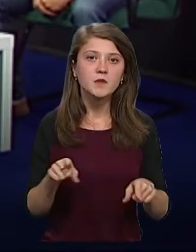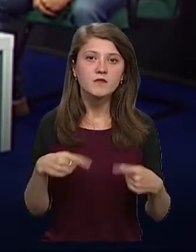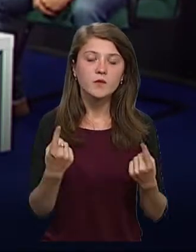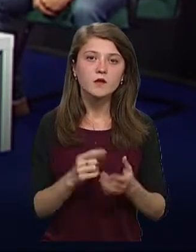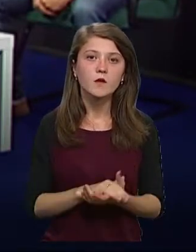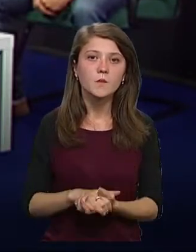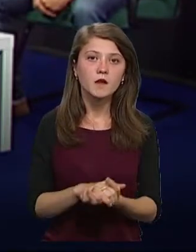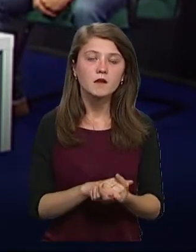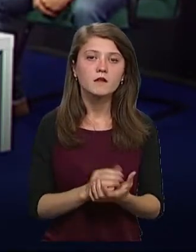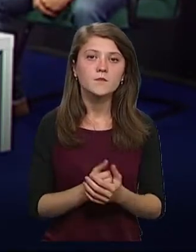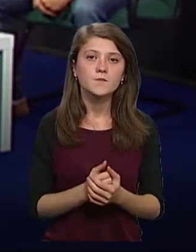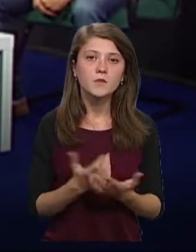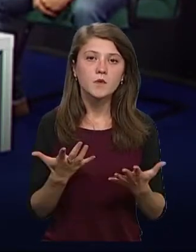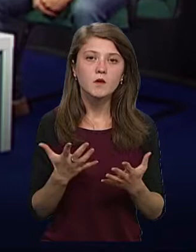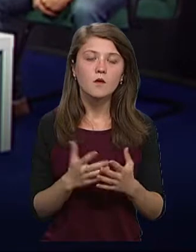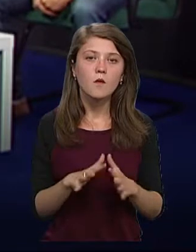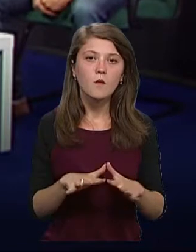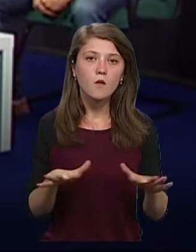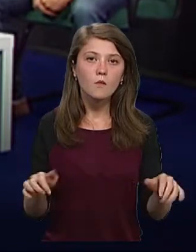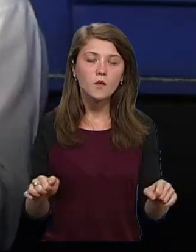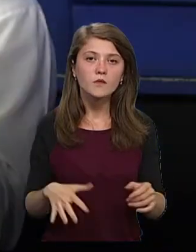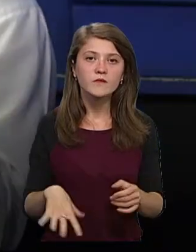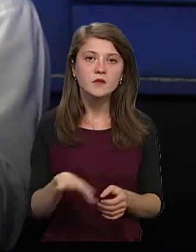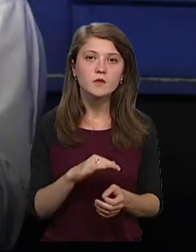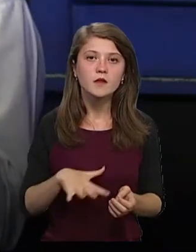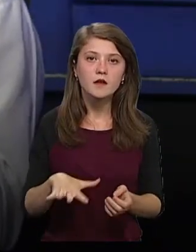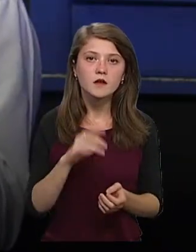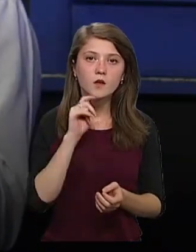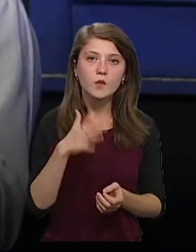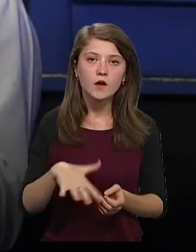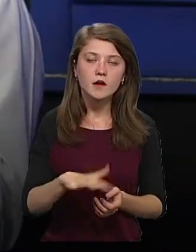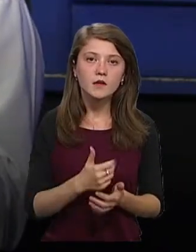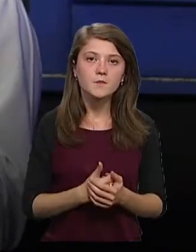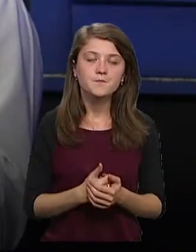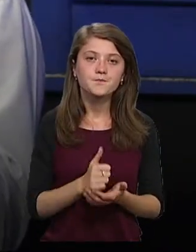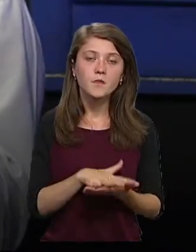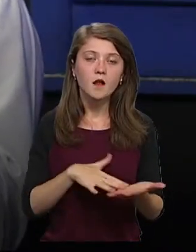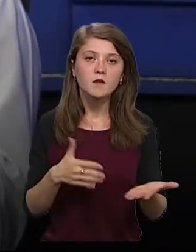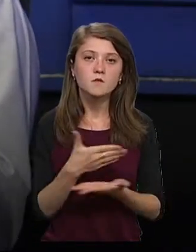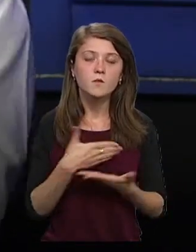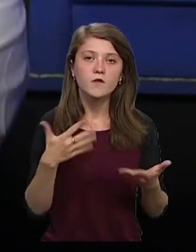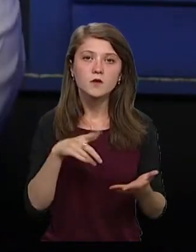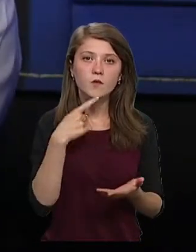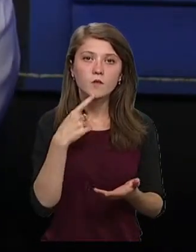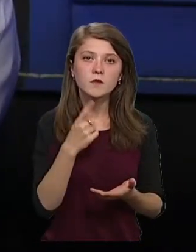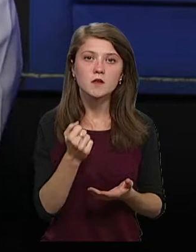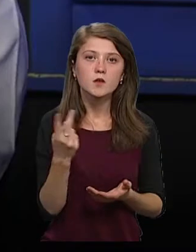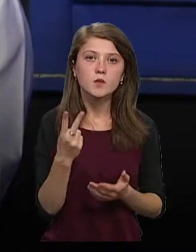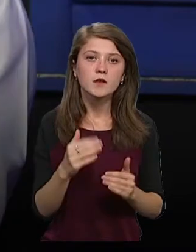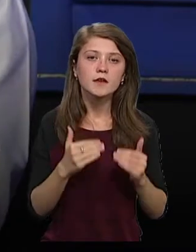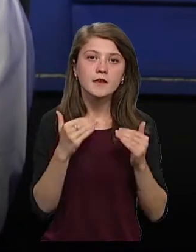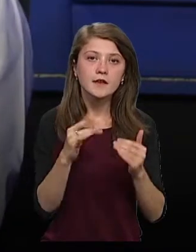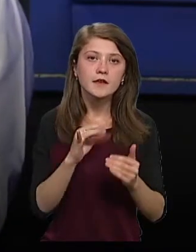створені об'єднані територіальні громади, котрі охоплюють всю територію України. Далі ми вже говоримо тоді за другий рівень,